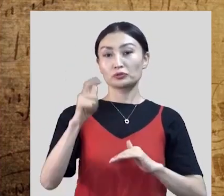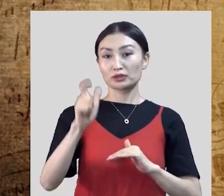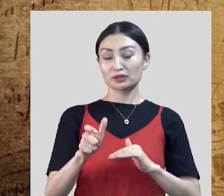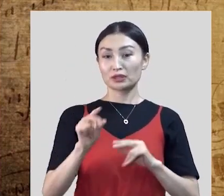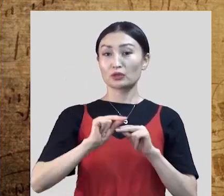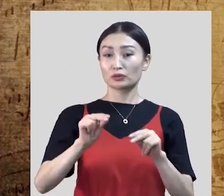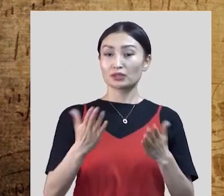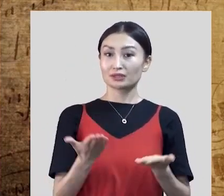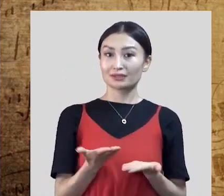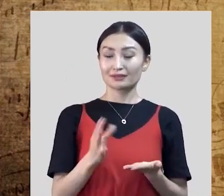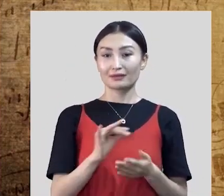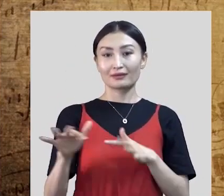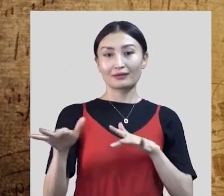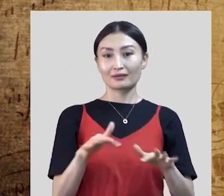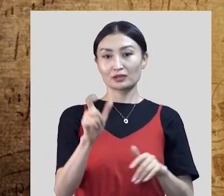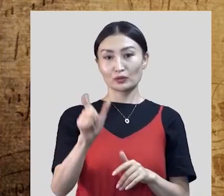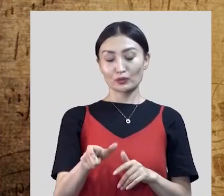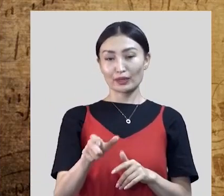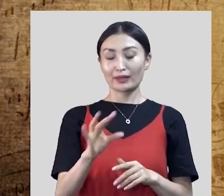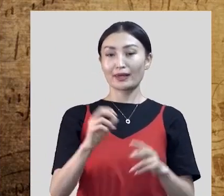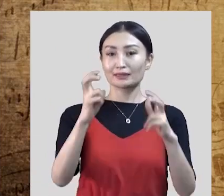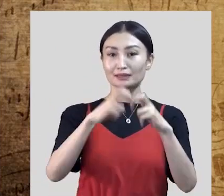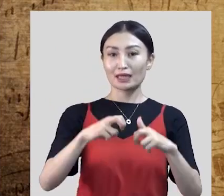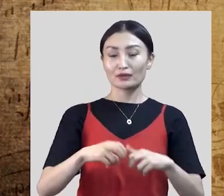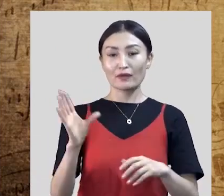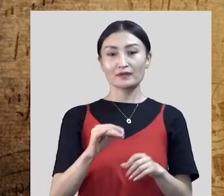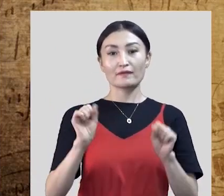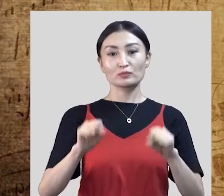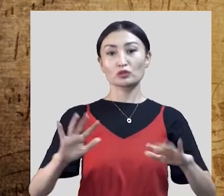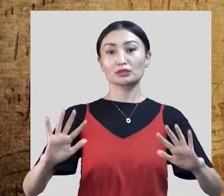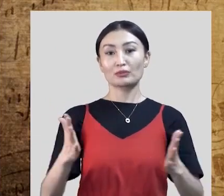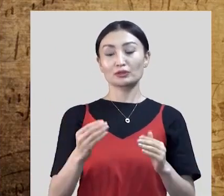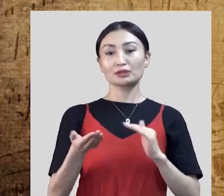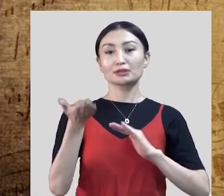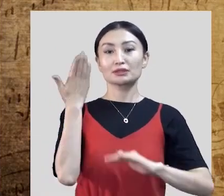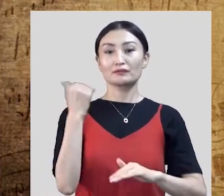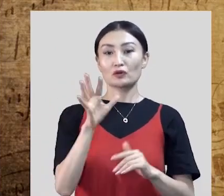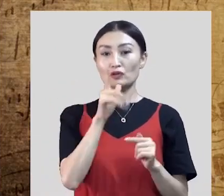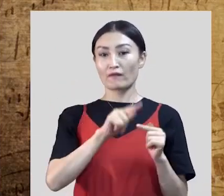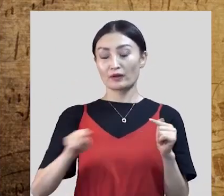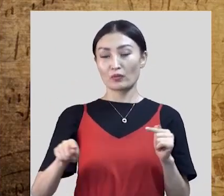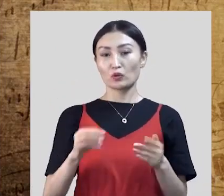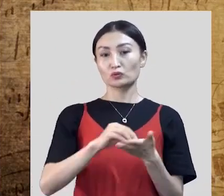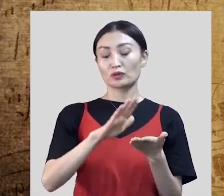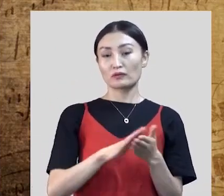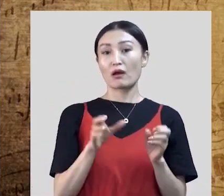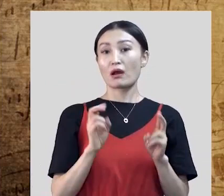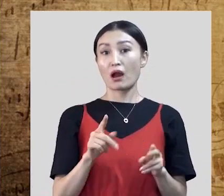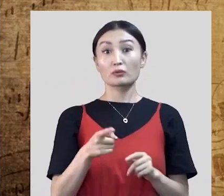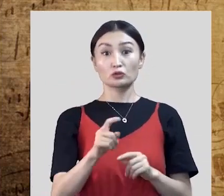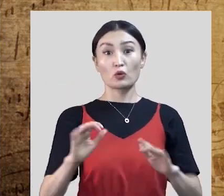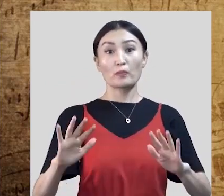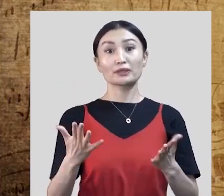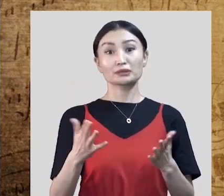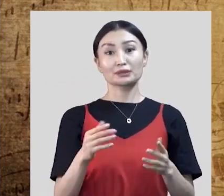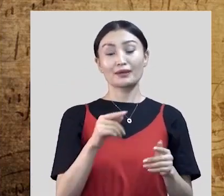Она изучает жизнь и деятельность людей, исследует всевозможные события с древнейших времен, устанавливает, как и почему